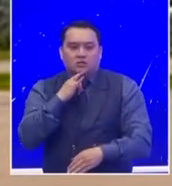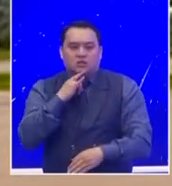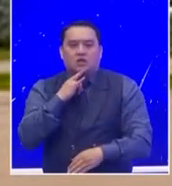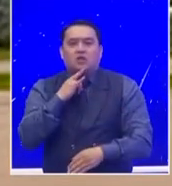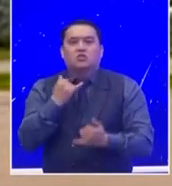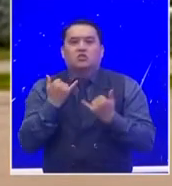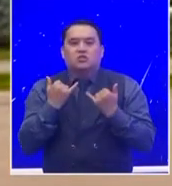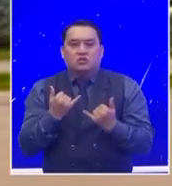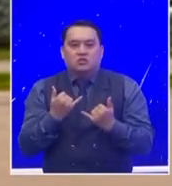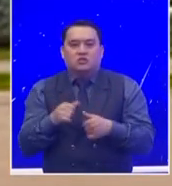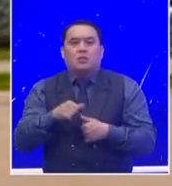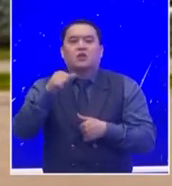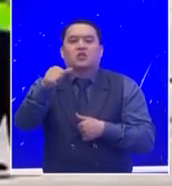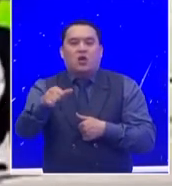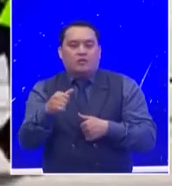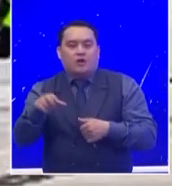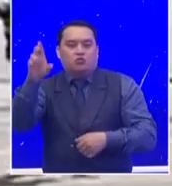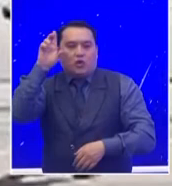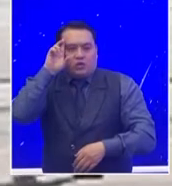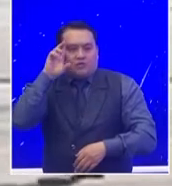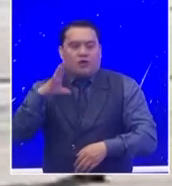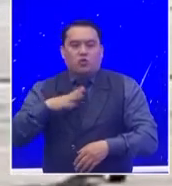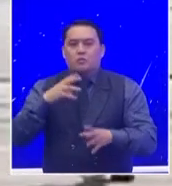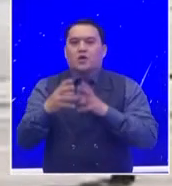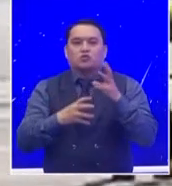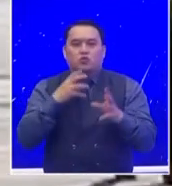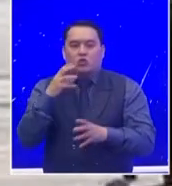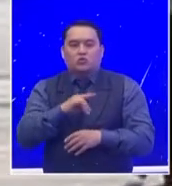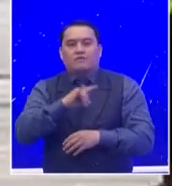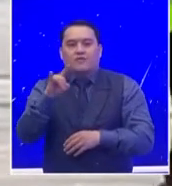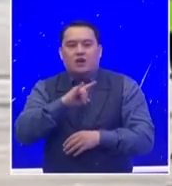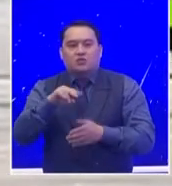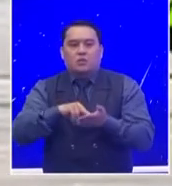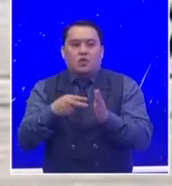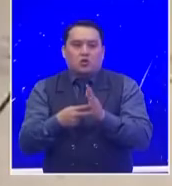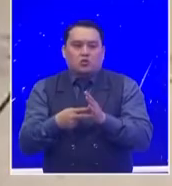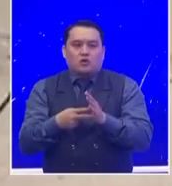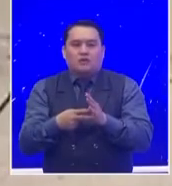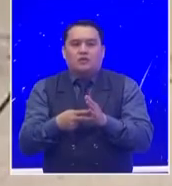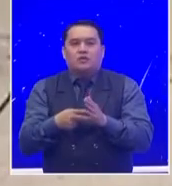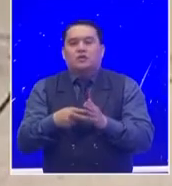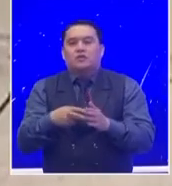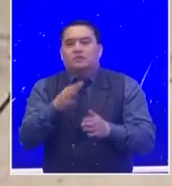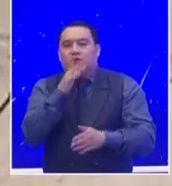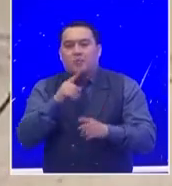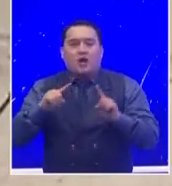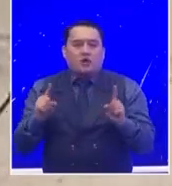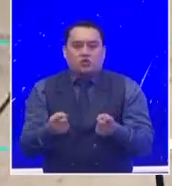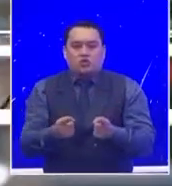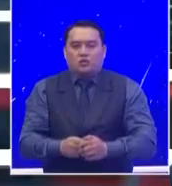находящихся в данный момент за пределами страны, а также пассажиров международных рейсов, которые запланировали свои полеты в срок действия ограничений.